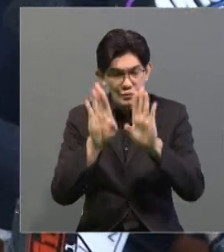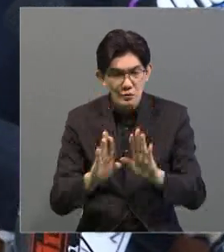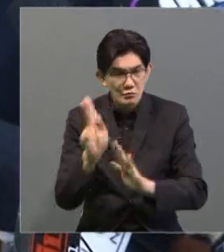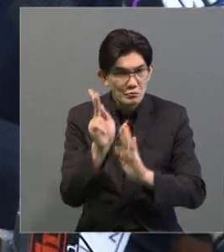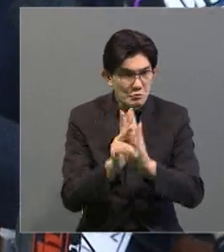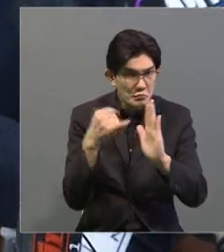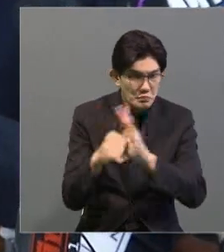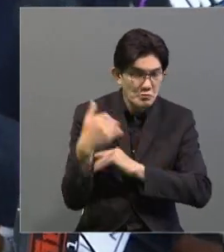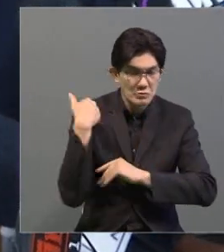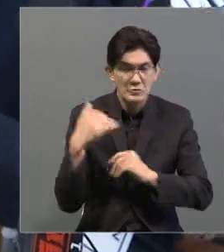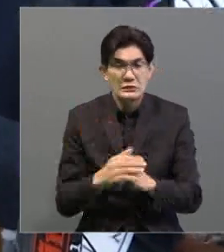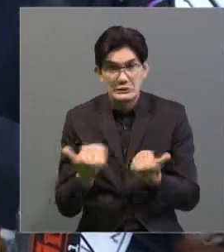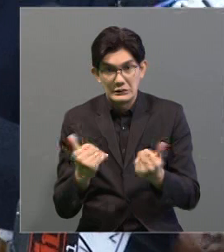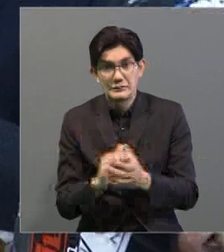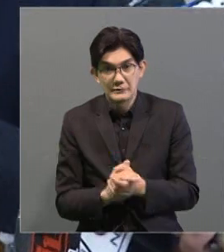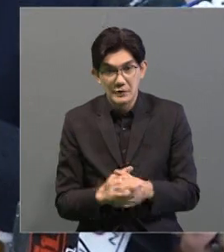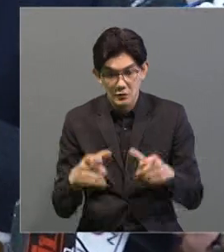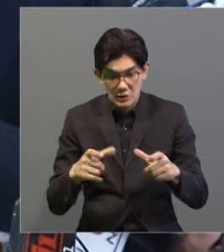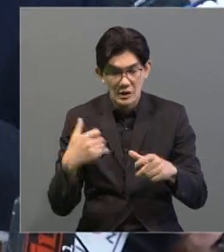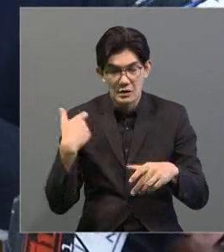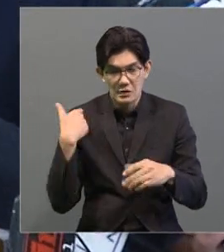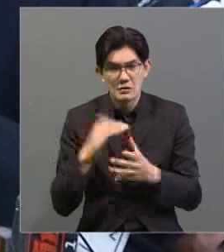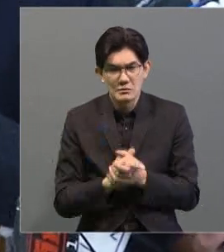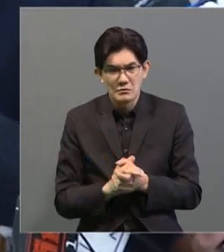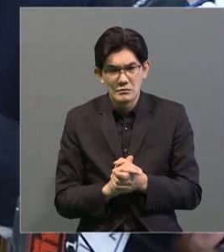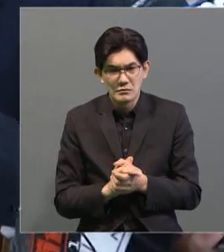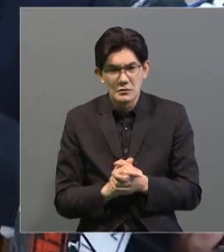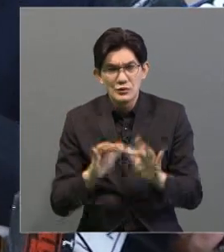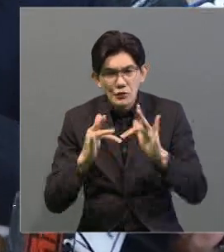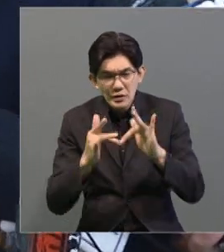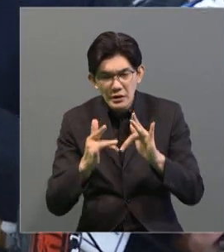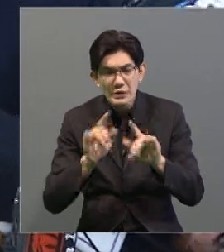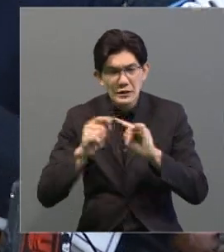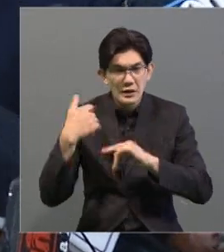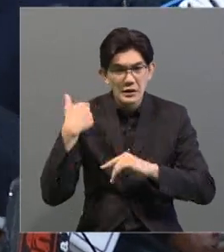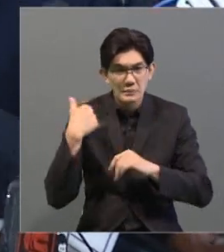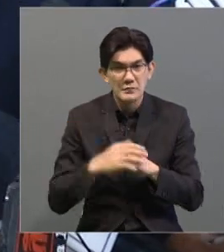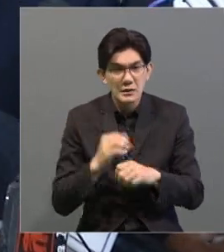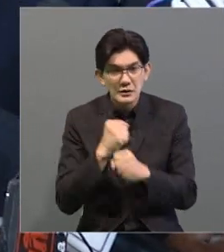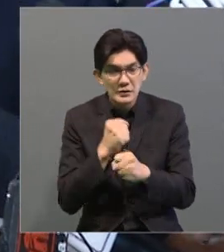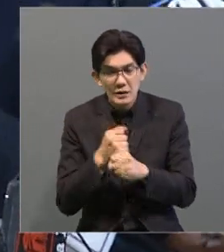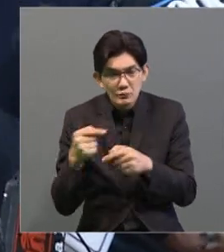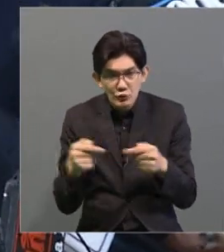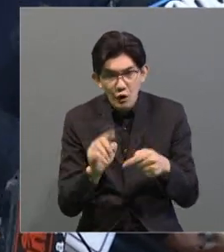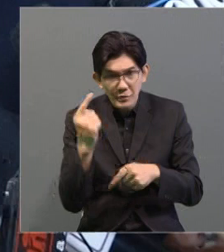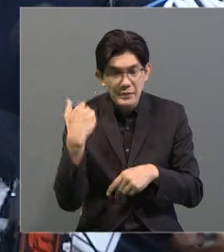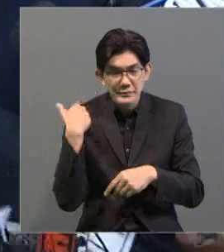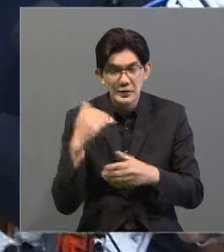เท่านั้นยังไม่พอไปเอาคลิปผมที่อยู่ตามสื่อโซเชียลต่างๆ